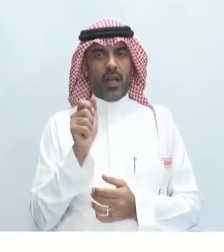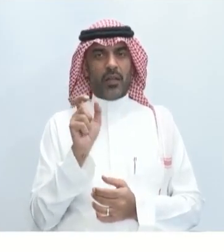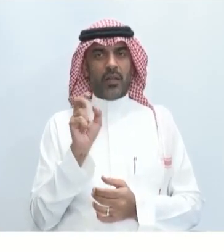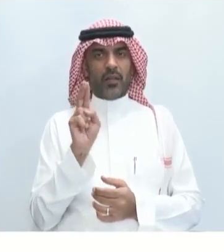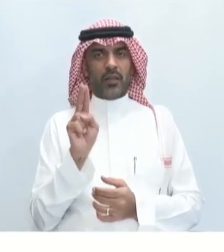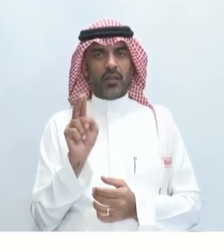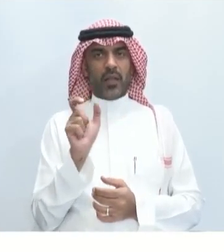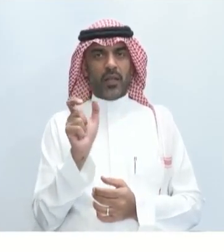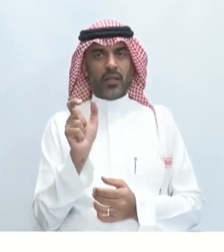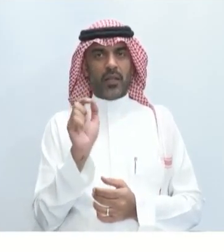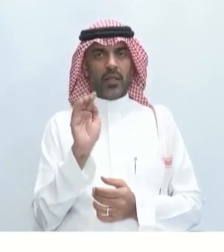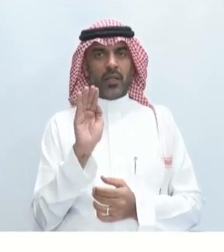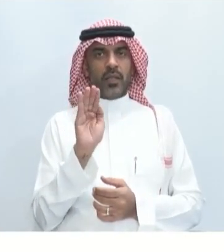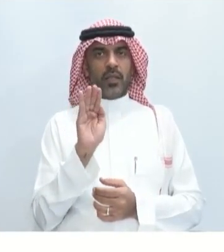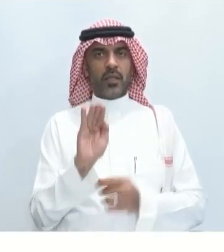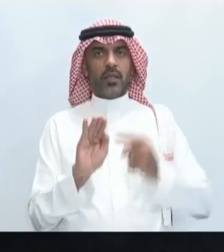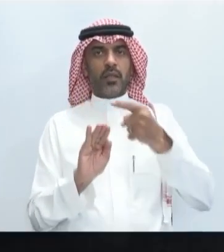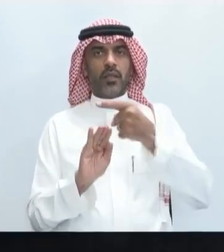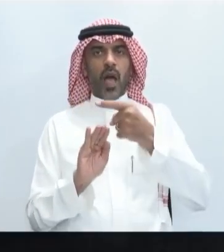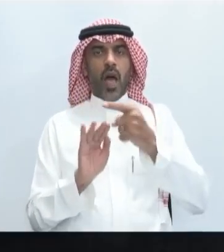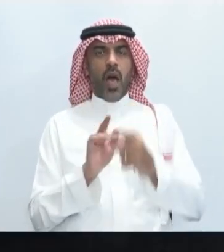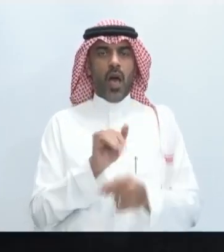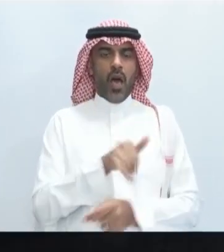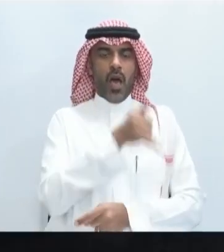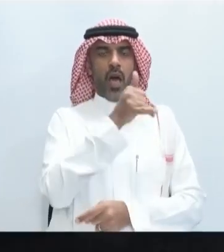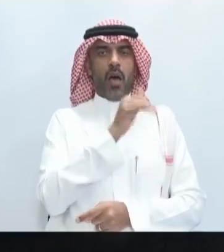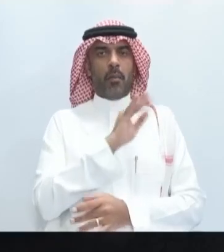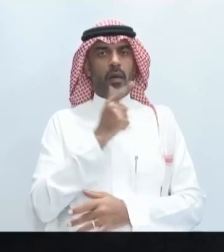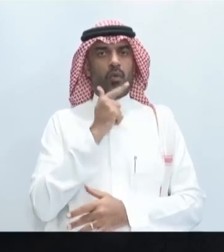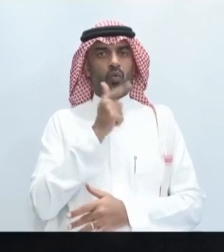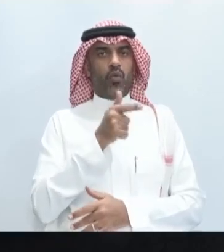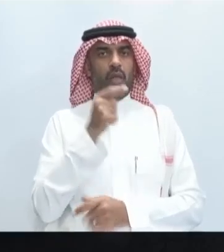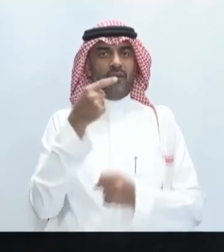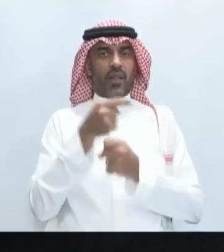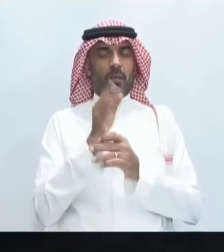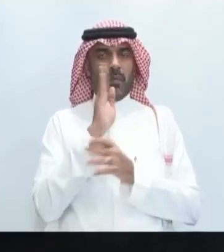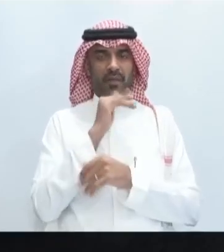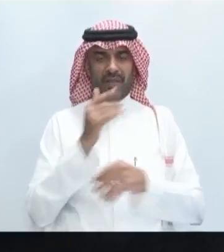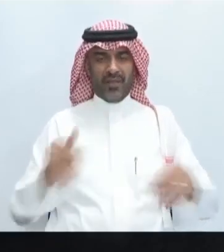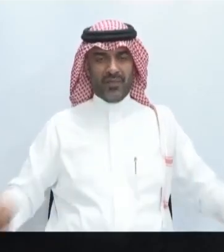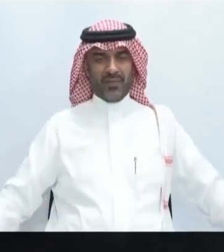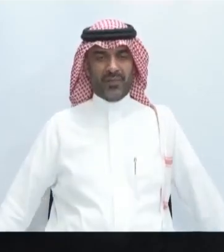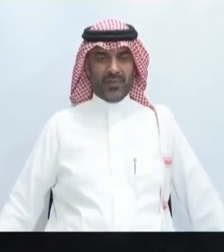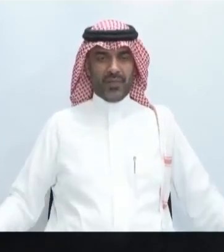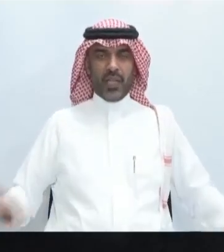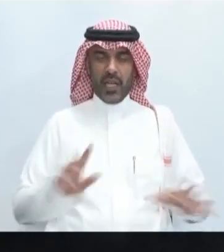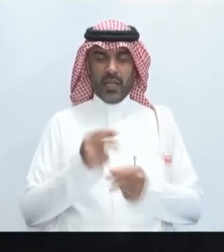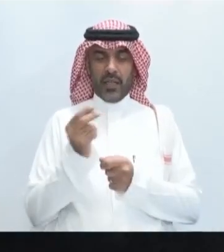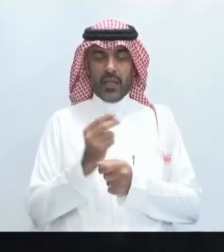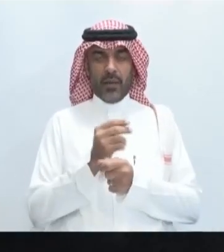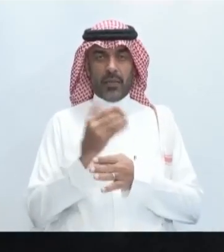تنسى لا استطيع ان اضع عليها الفتحه اذا هنا منع من ظهورها